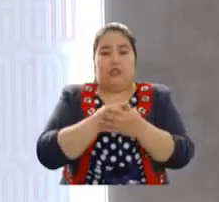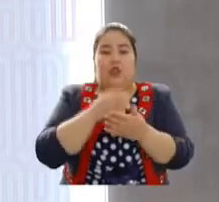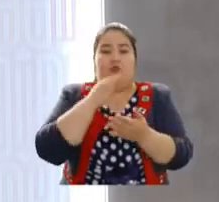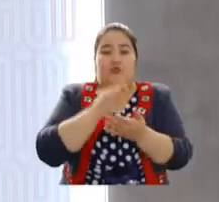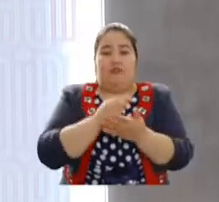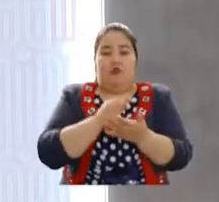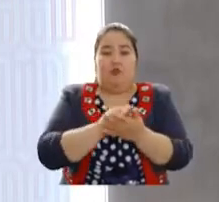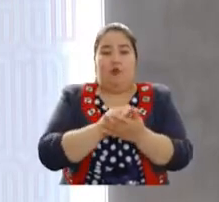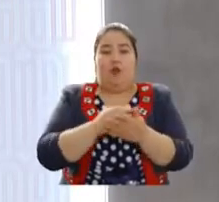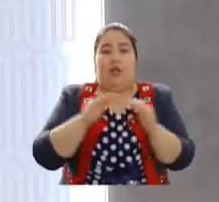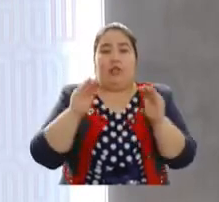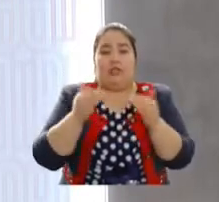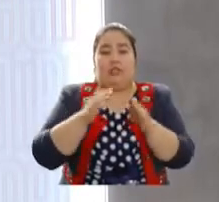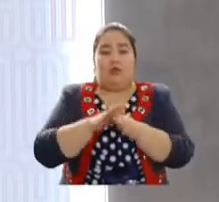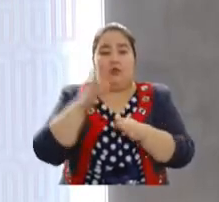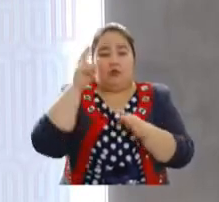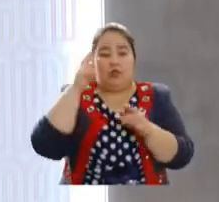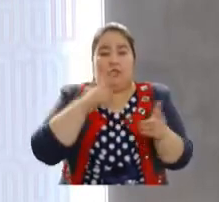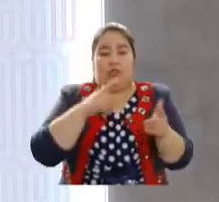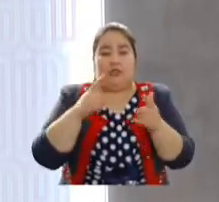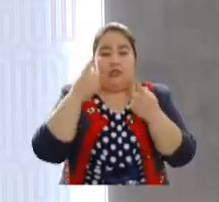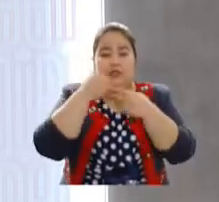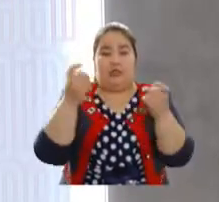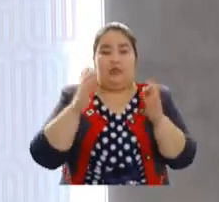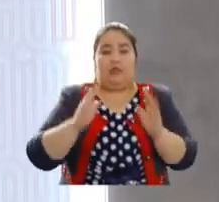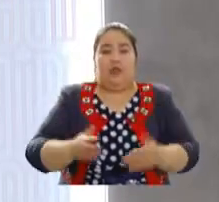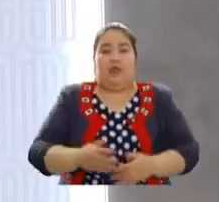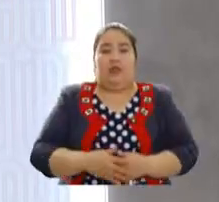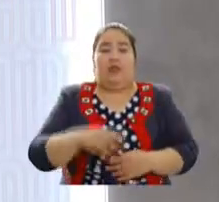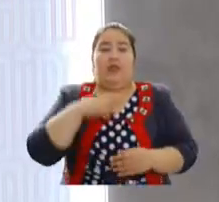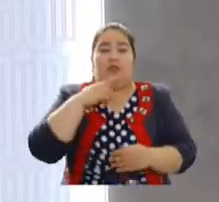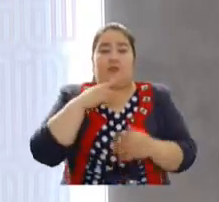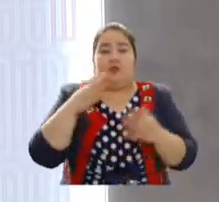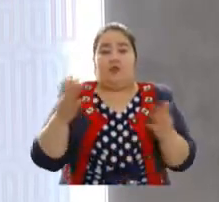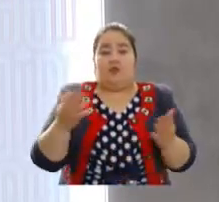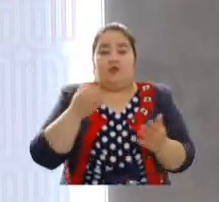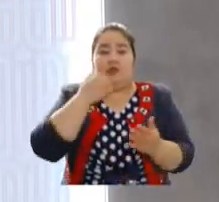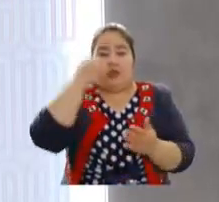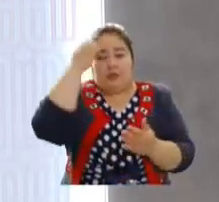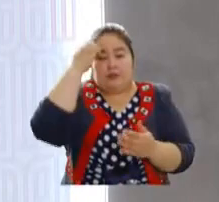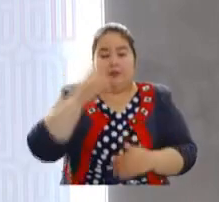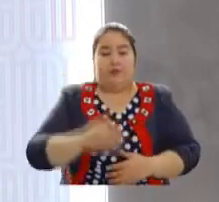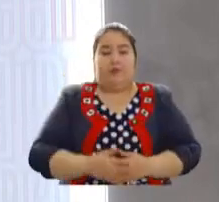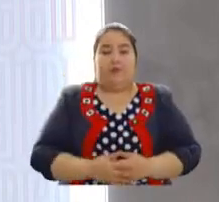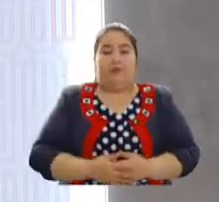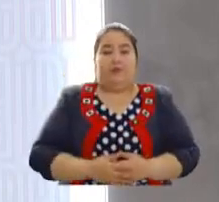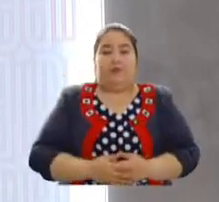javobi qisqa muddatlarga sizga taqdim etiladi. E'tiboringiz uchun tashakkur.